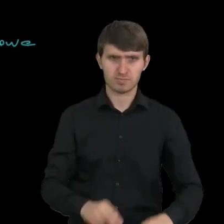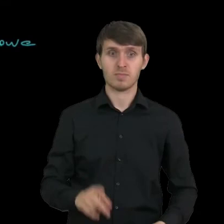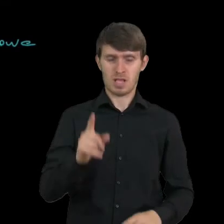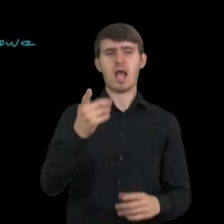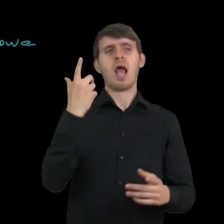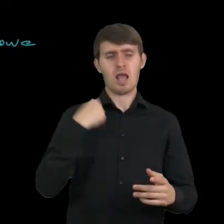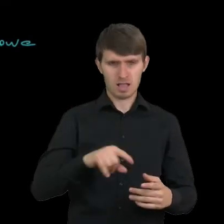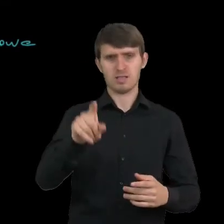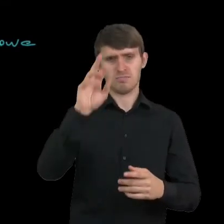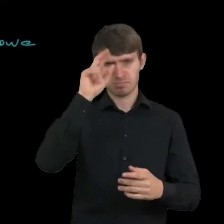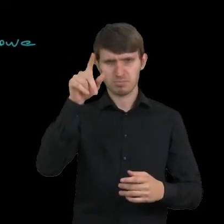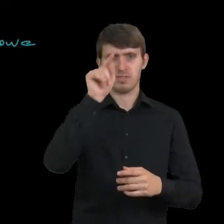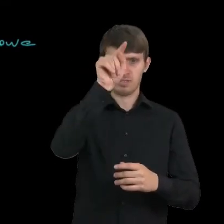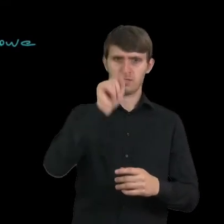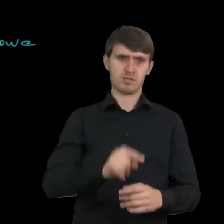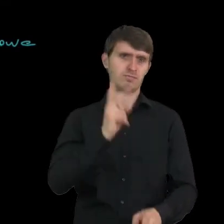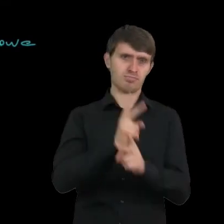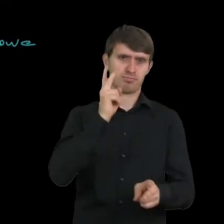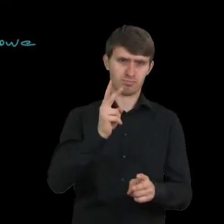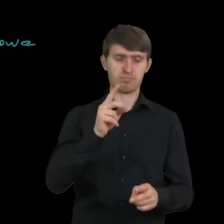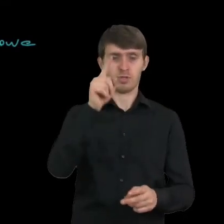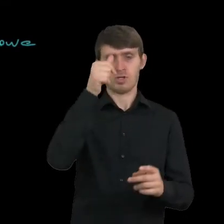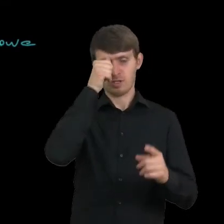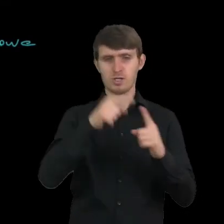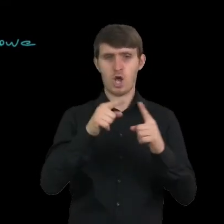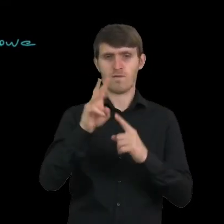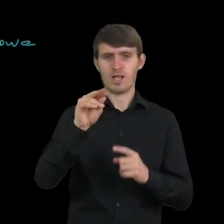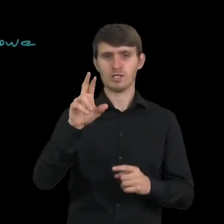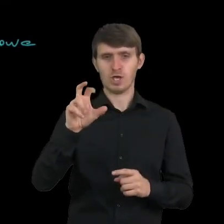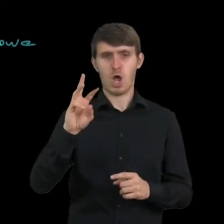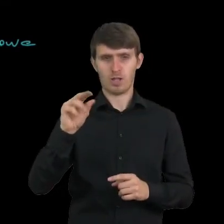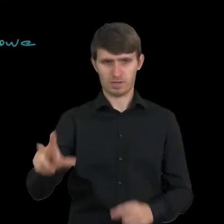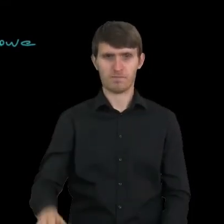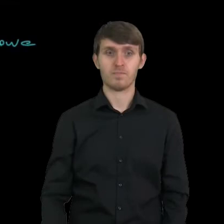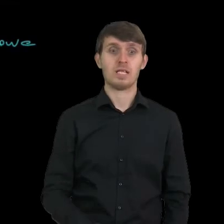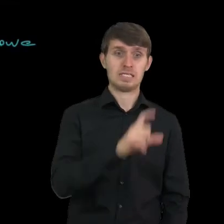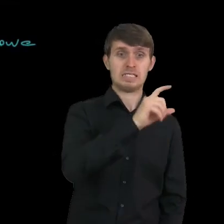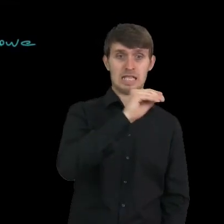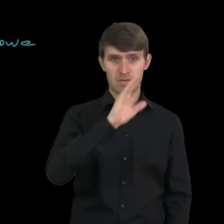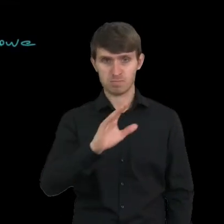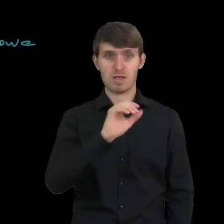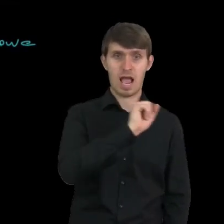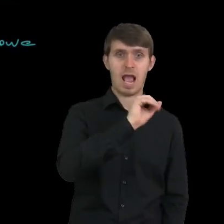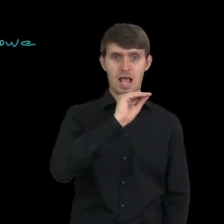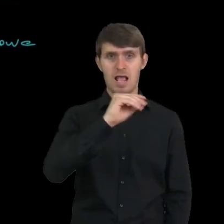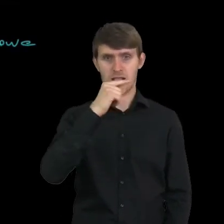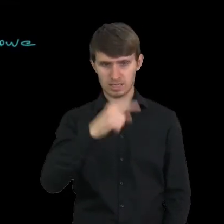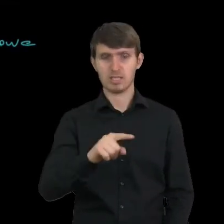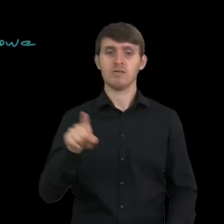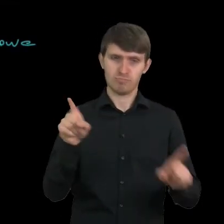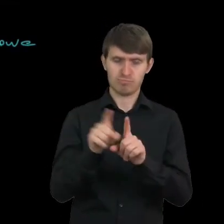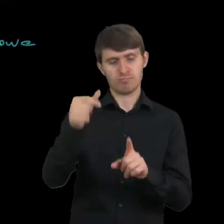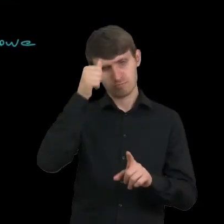same, więc to są również kąty wierzchołkowe. Czyli kąt CEB i kąt